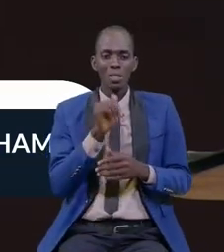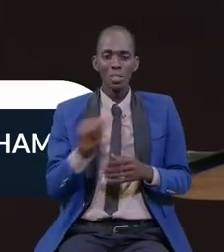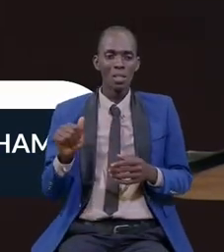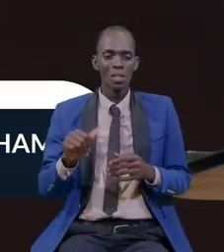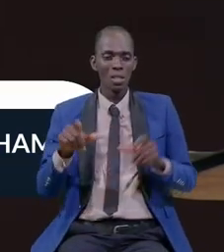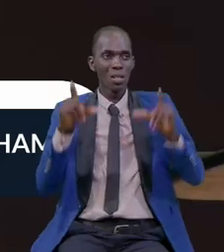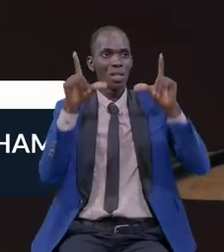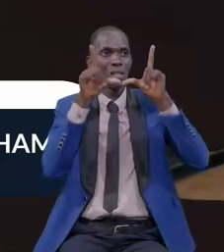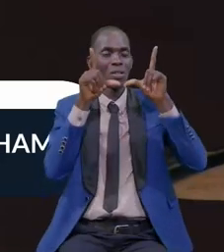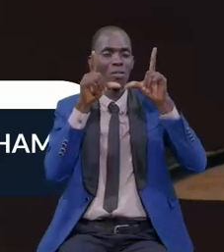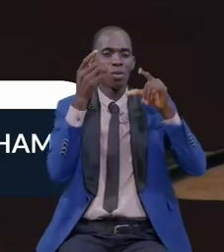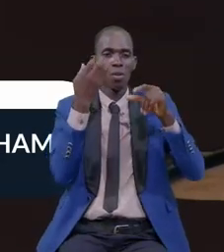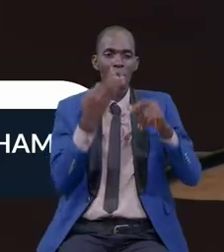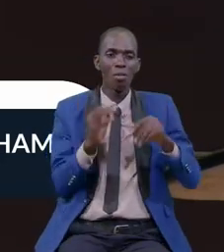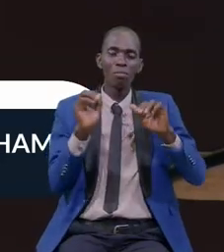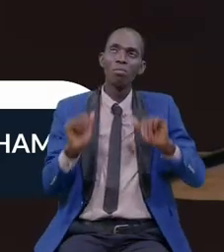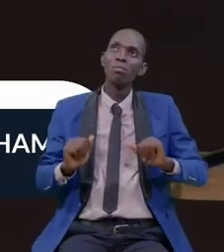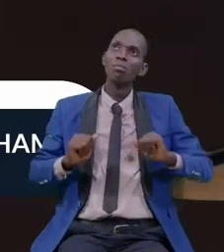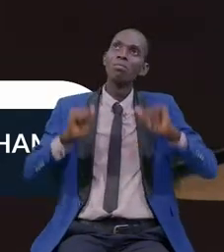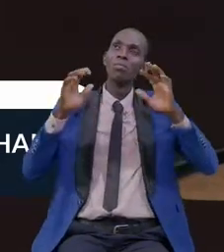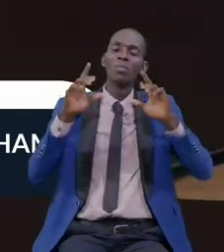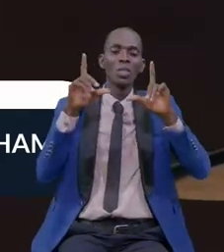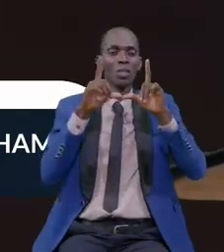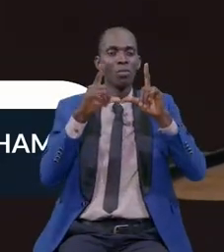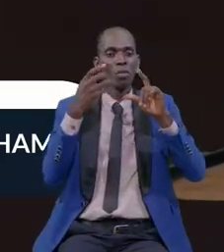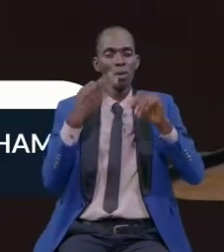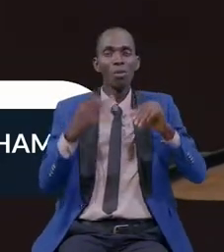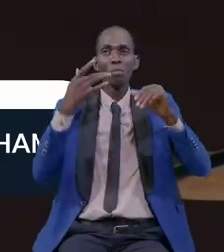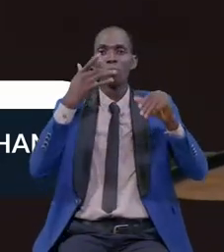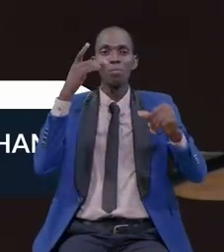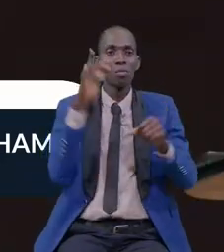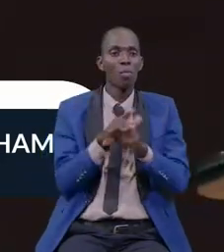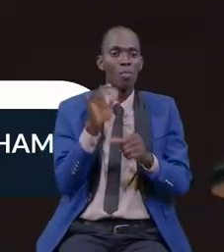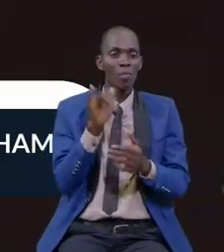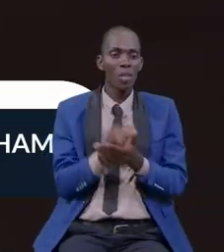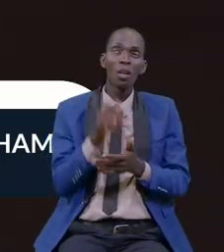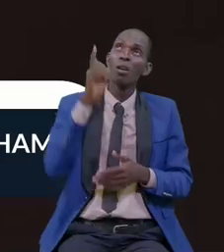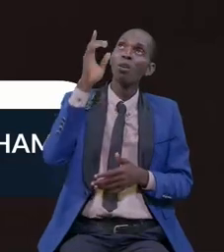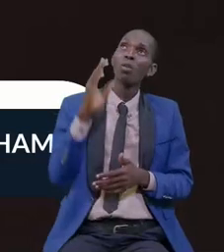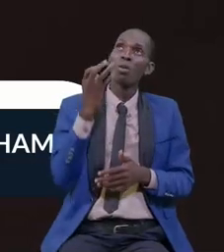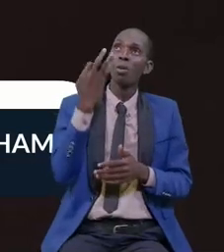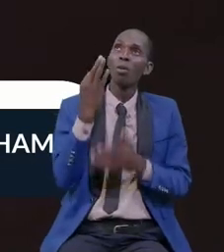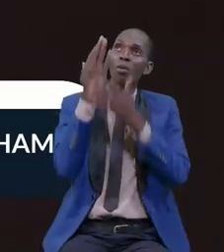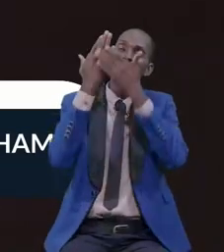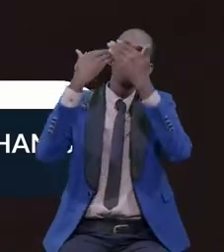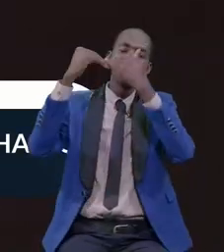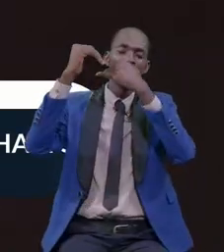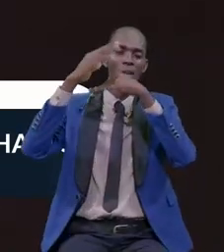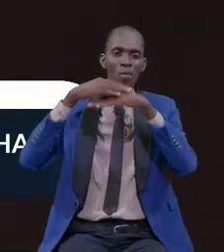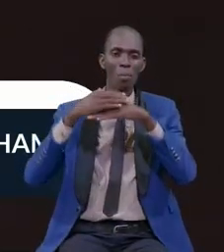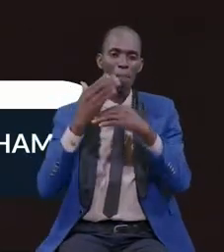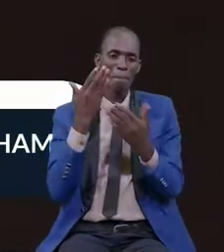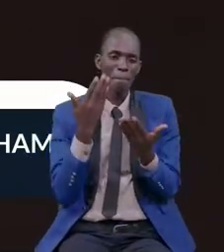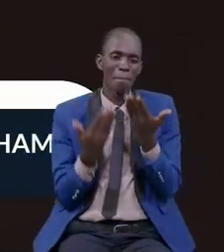d'engagement le niveau de de consécration que le Seigneur exige que le Seigneur désire